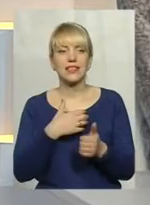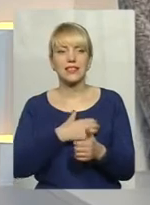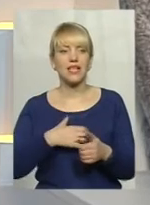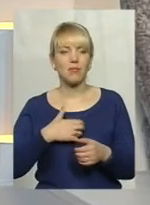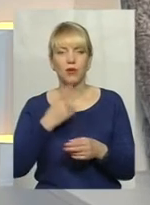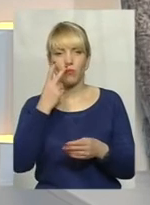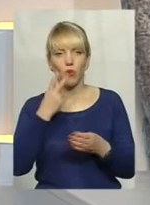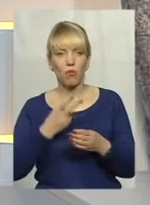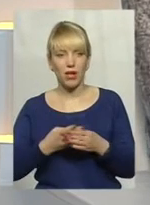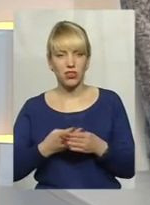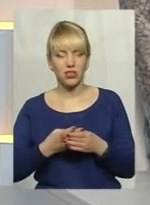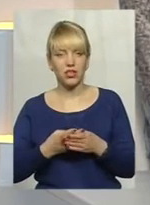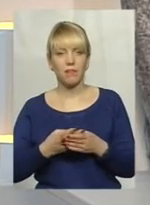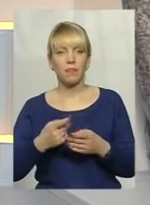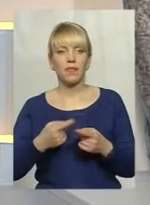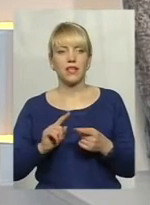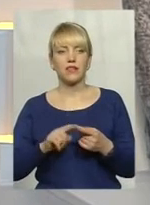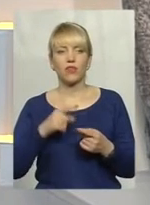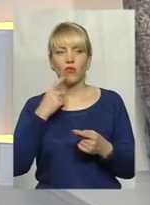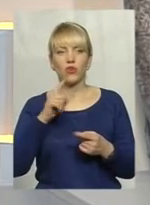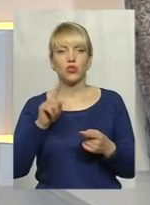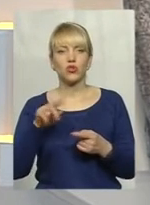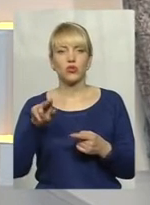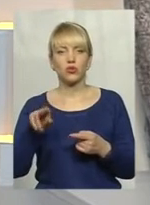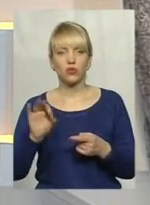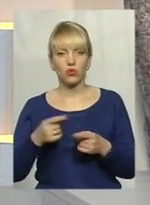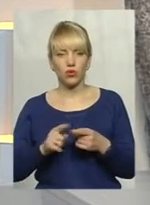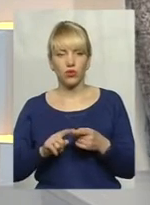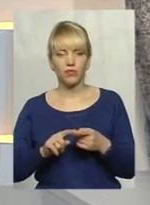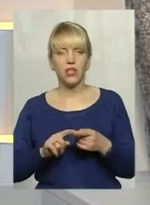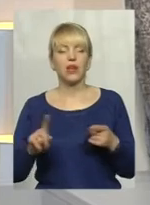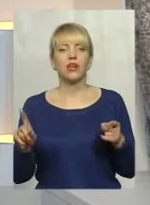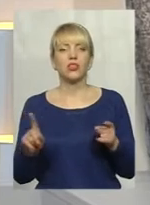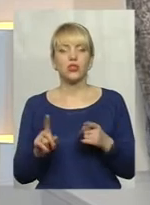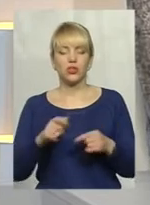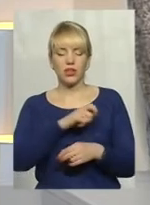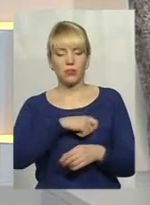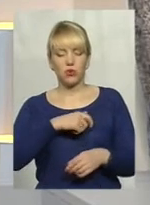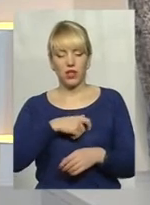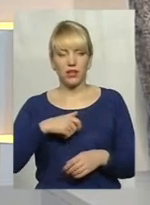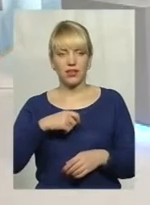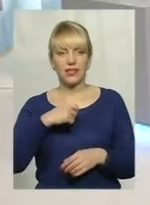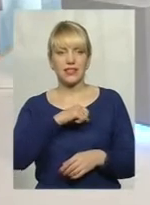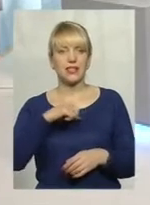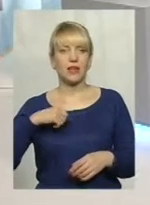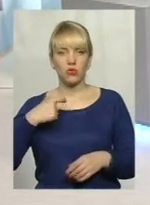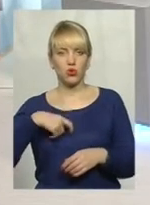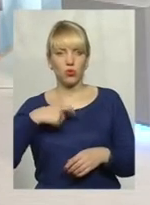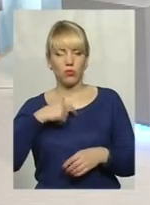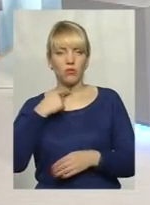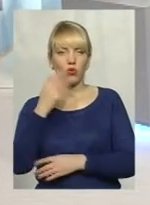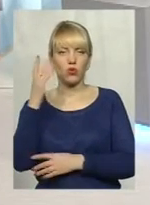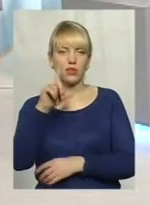побачили. От зазначили з приводу того, що депутат собі наголосував там